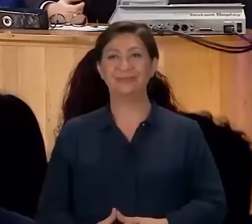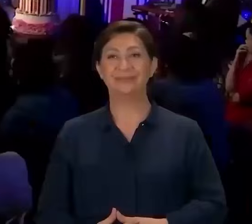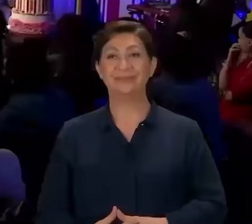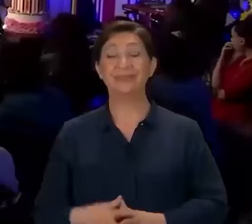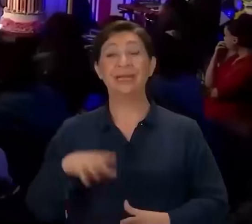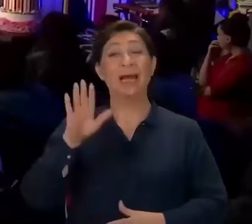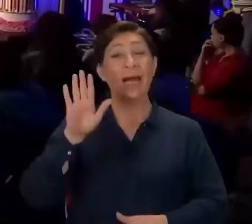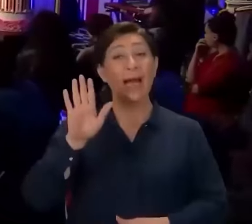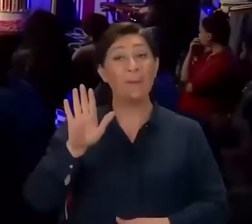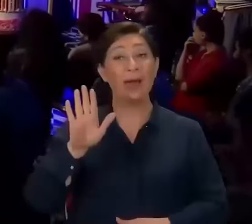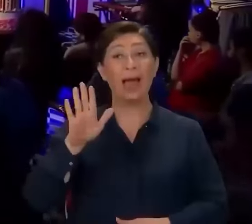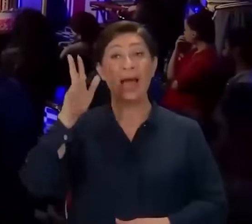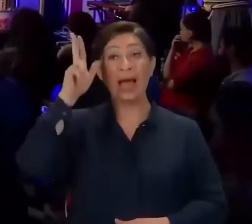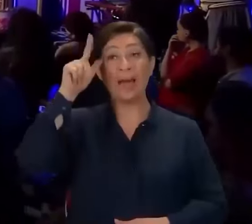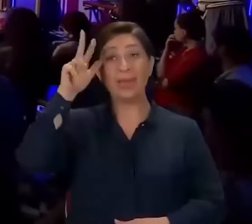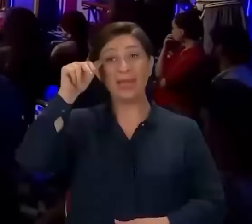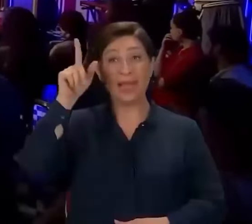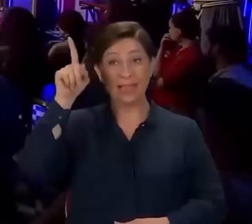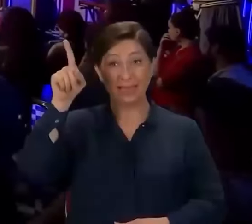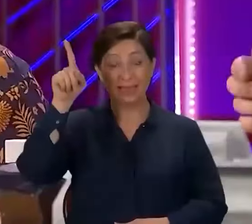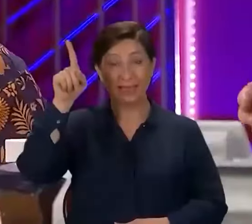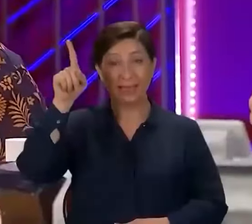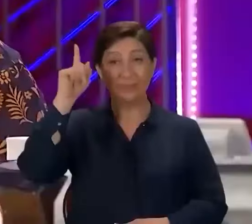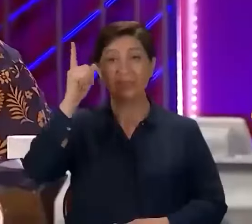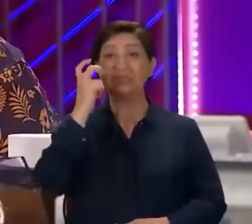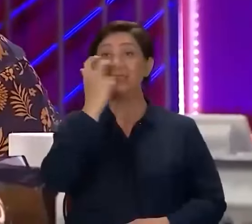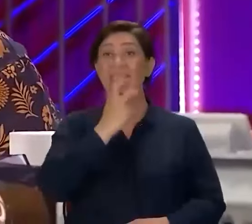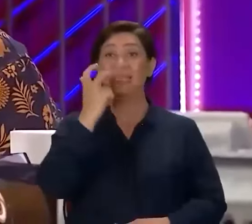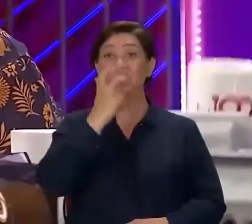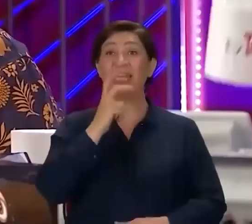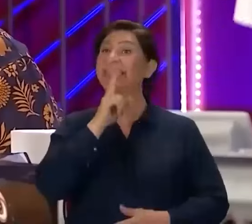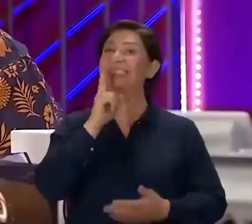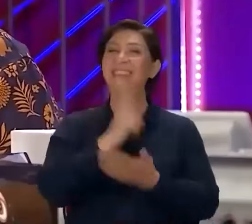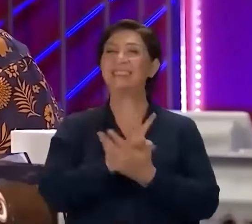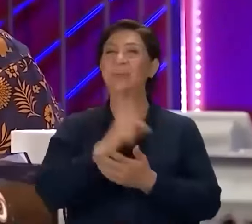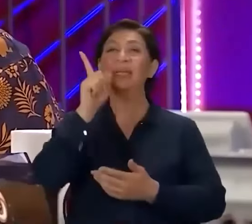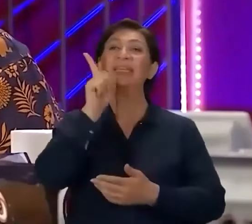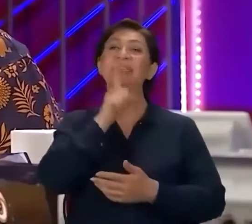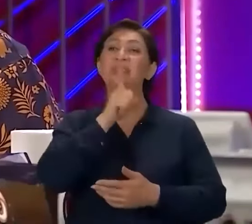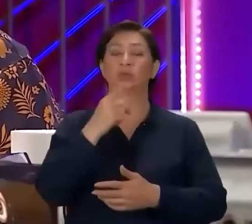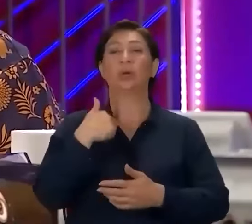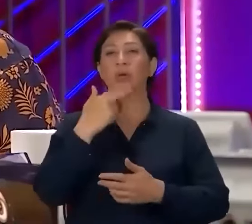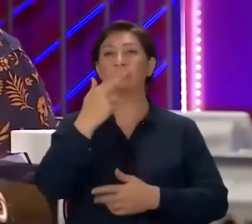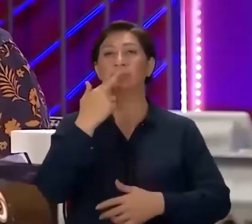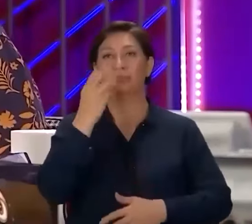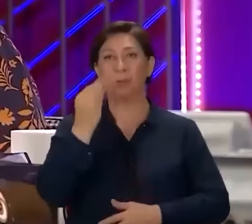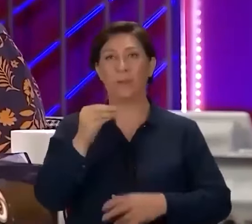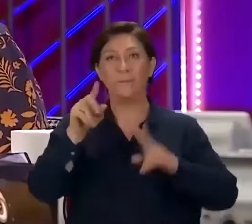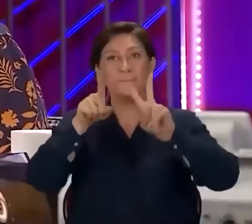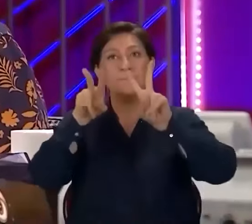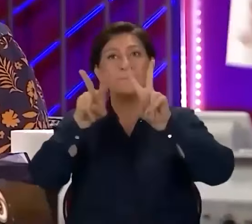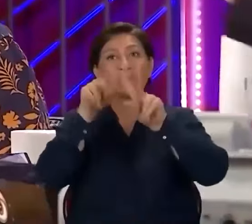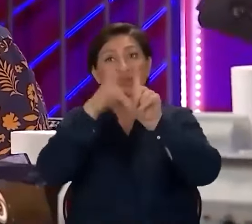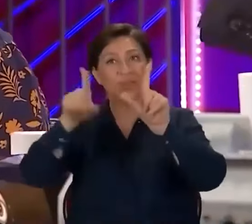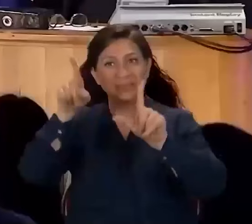Ama yani Amerikalı bir sanatçıdan kesinlikle bir tane İngilizce okuyacağım. Bir Michael Jackson patlatır